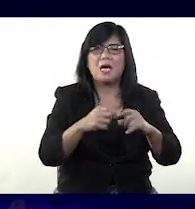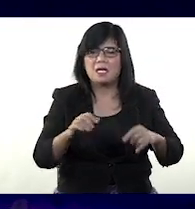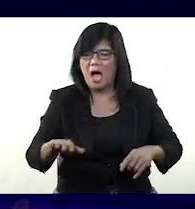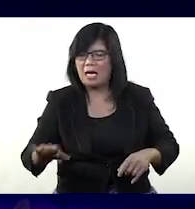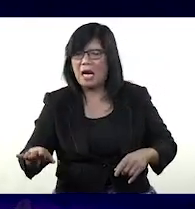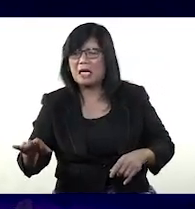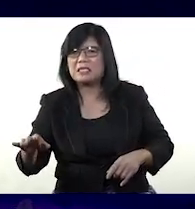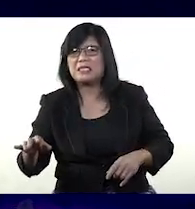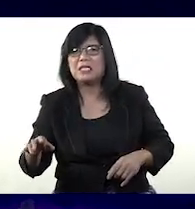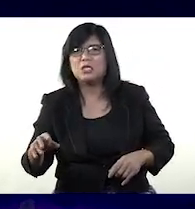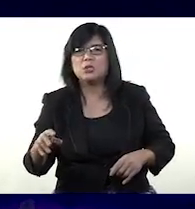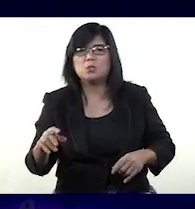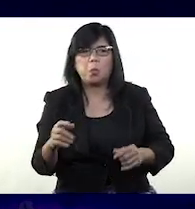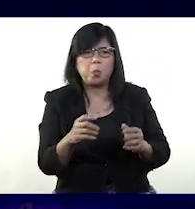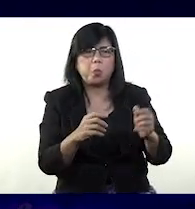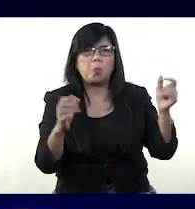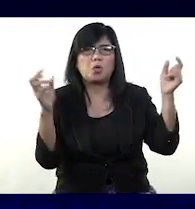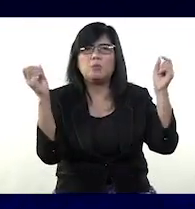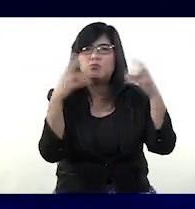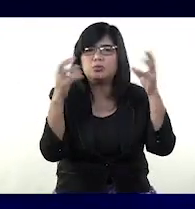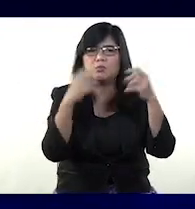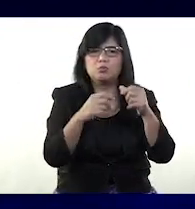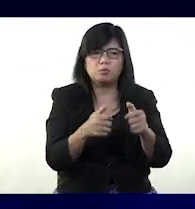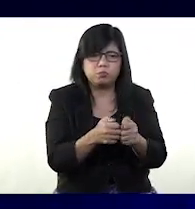berkelahi dan itu yang seru katanya